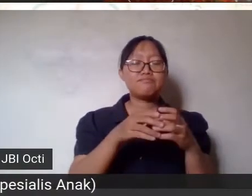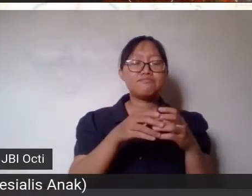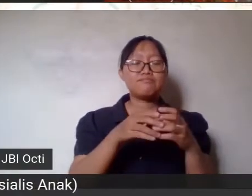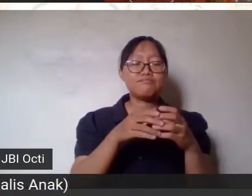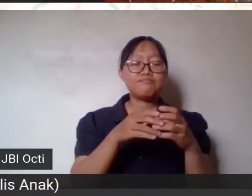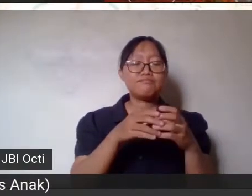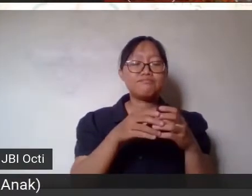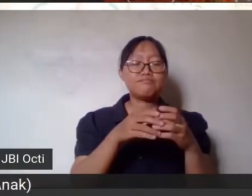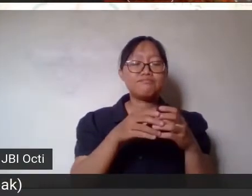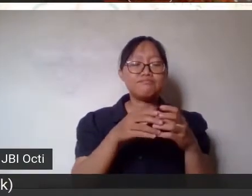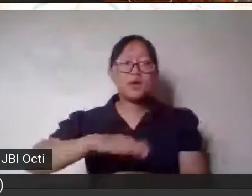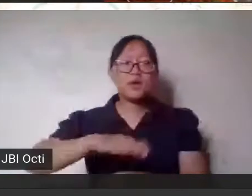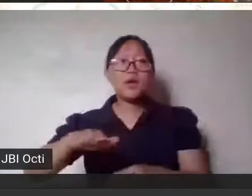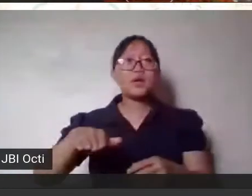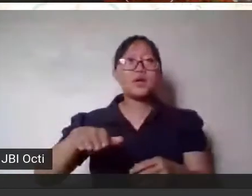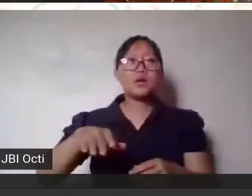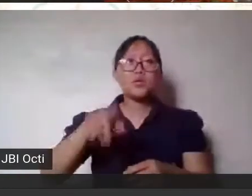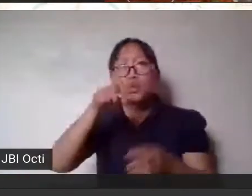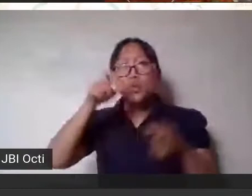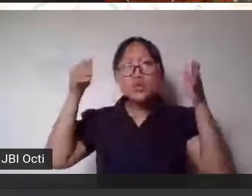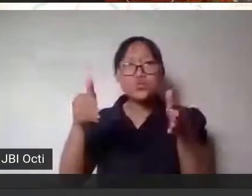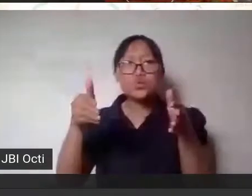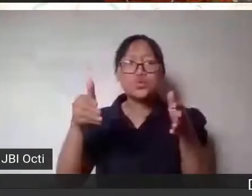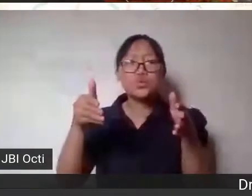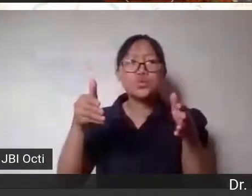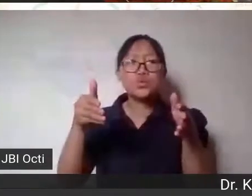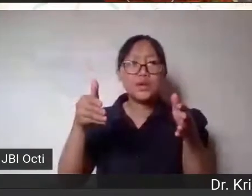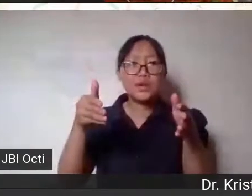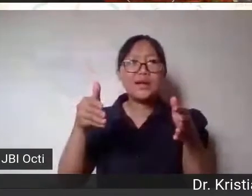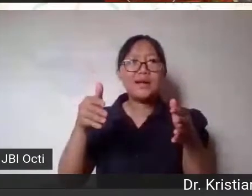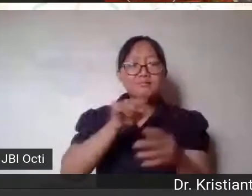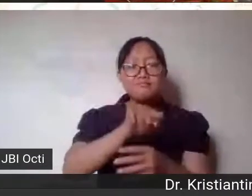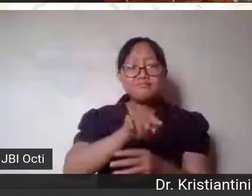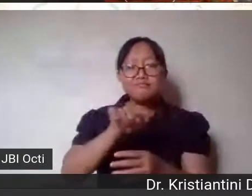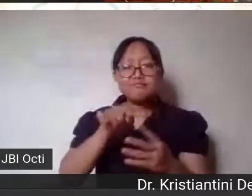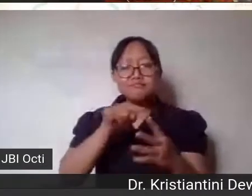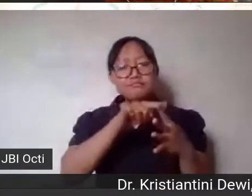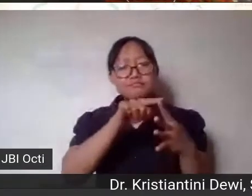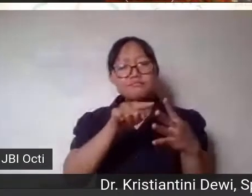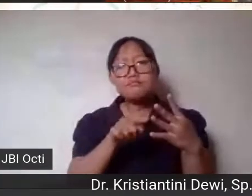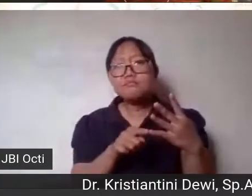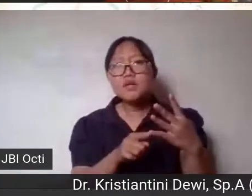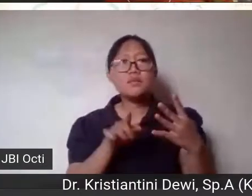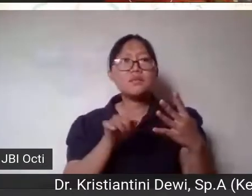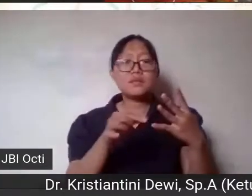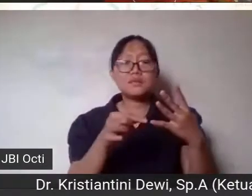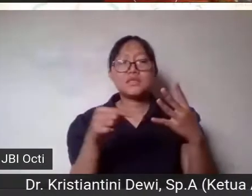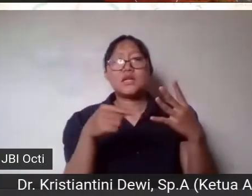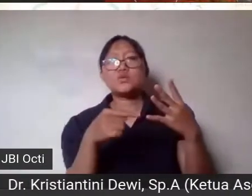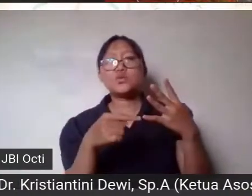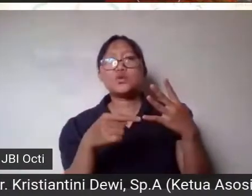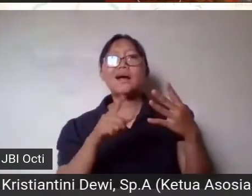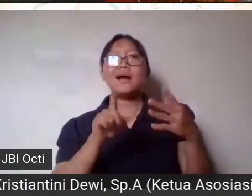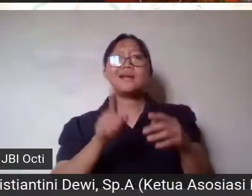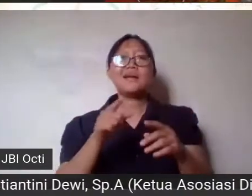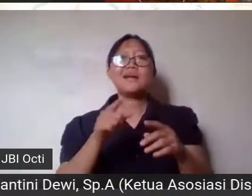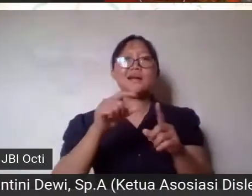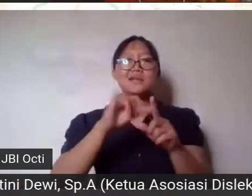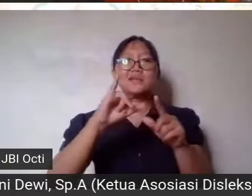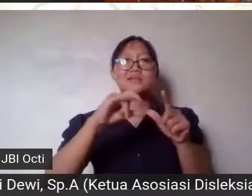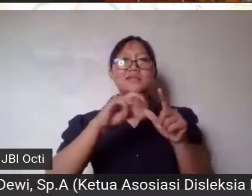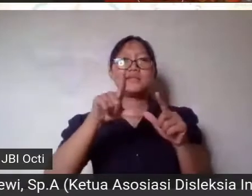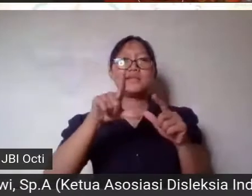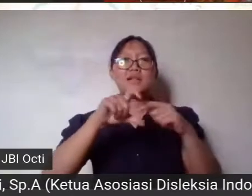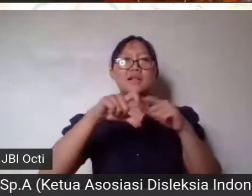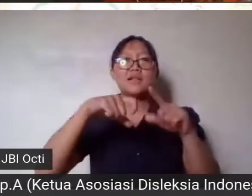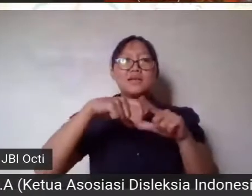ada anak-anak kita yang penyandang disleksia. Nah, di antara para ABK ini sebetulnya, disleksia